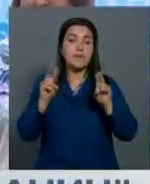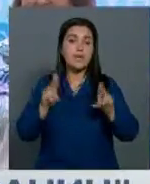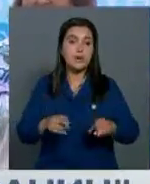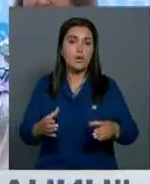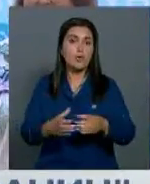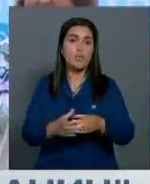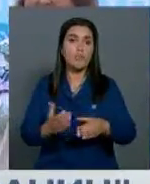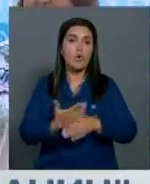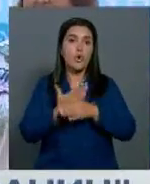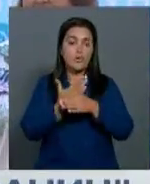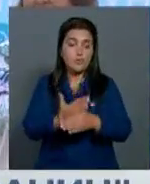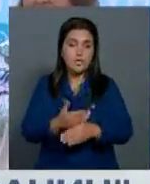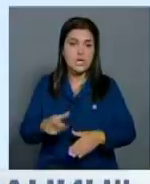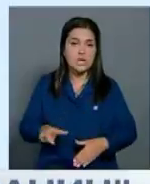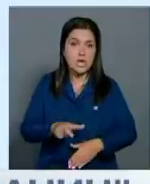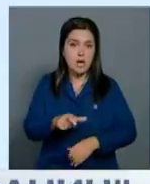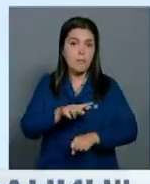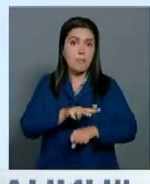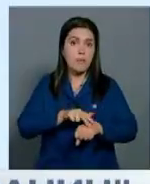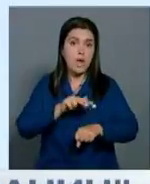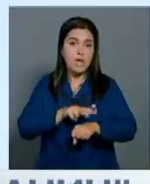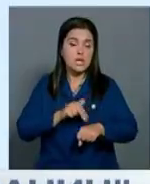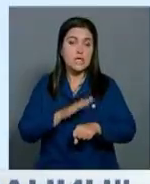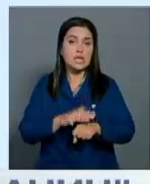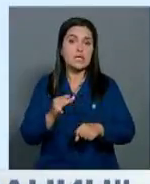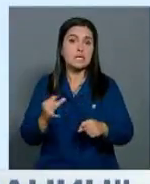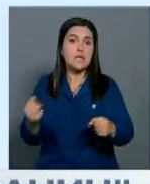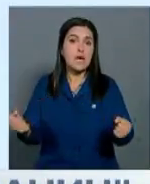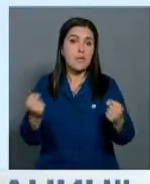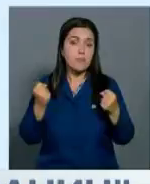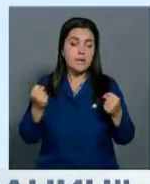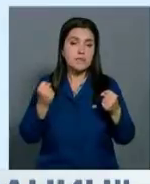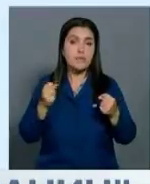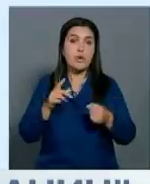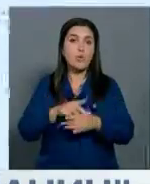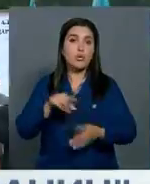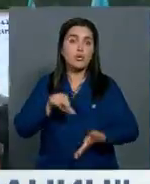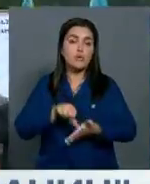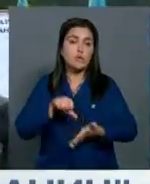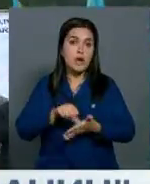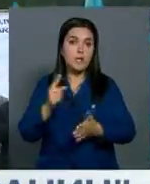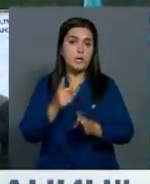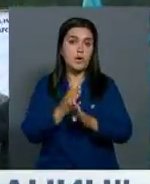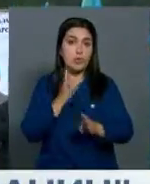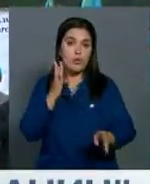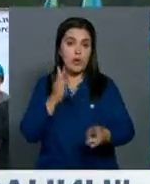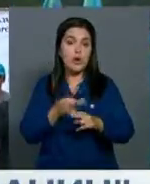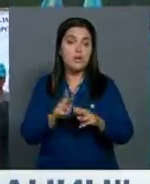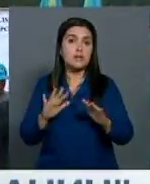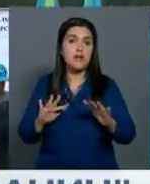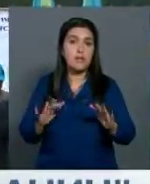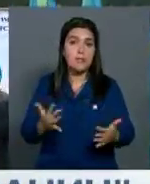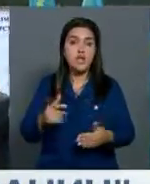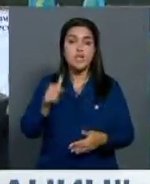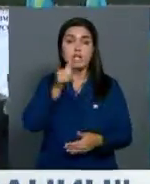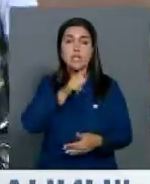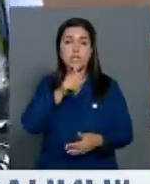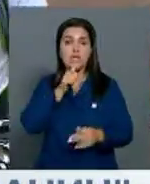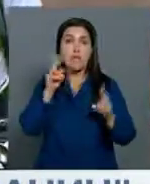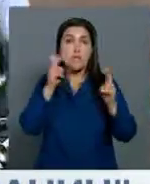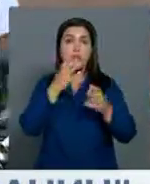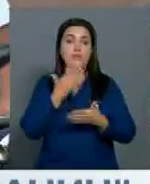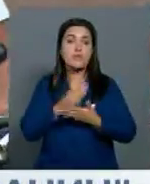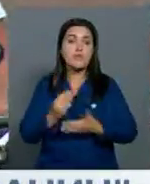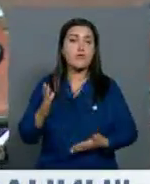сопровождают специальные группы поддержки, дорожная полиция, профессиональные спортсмены. Как отмечают участники, в первую очередь для них это событие –